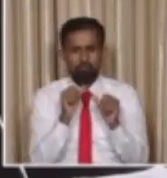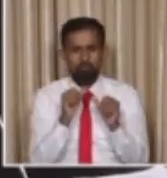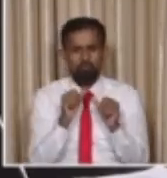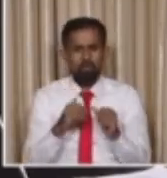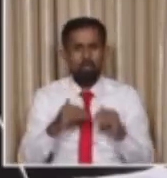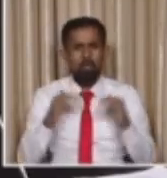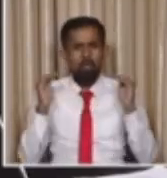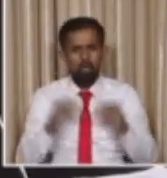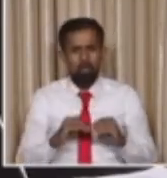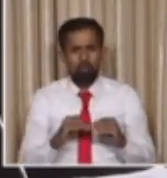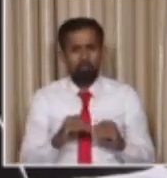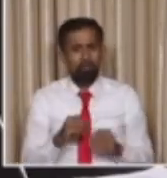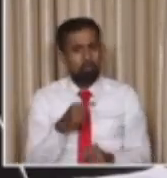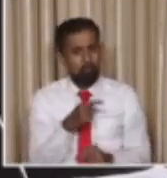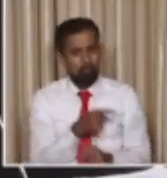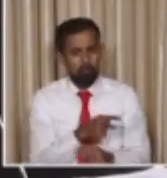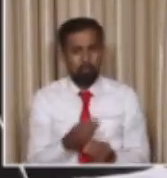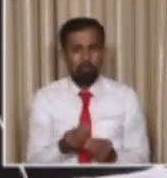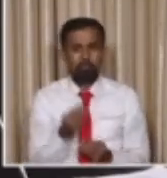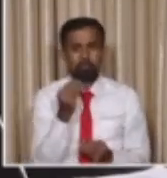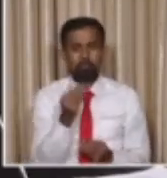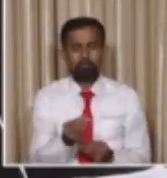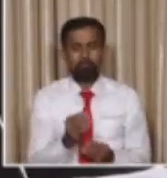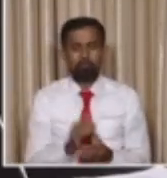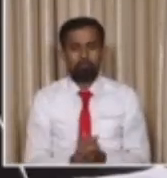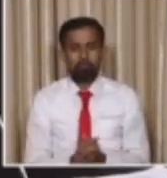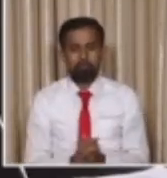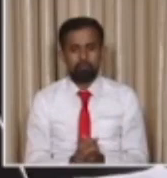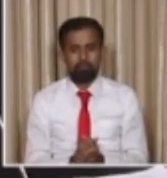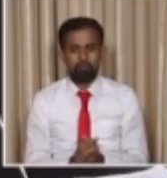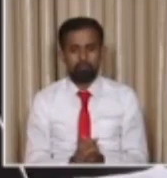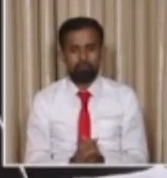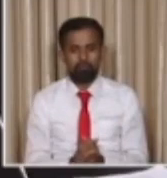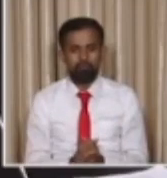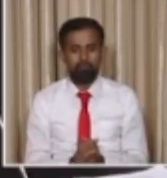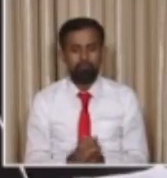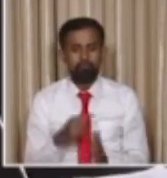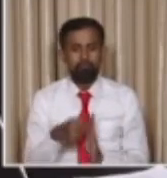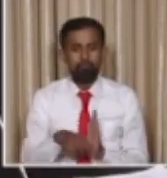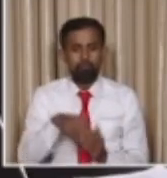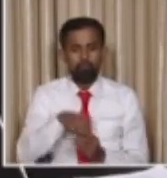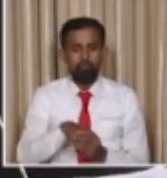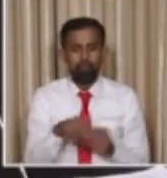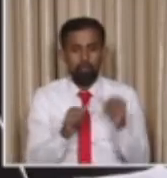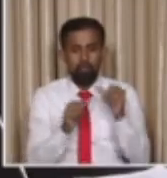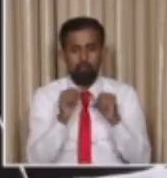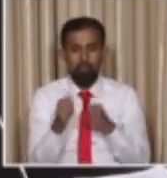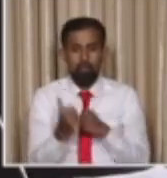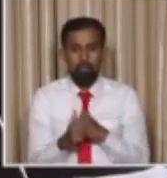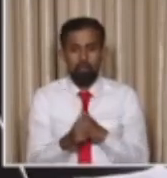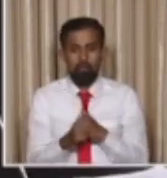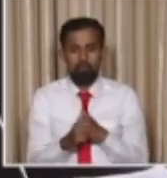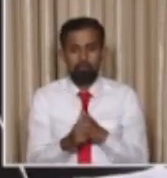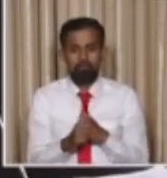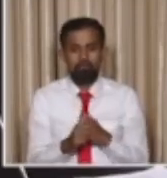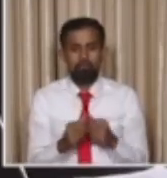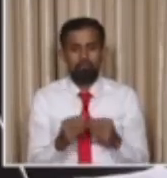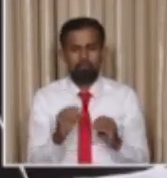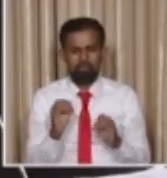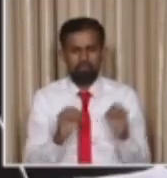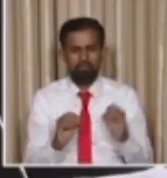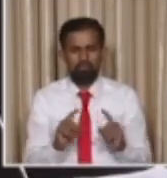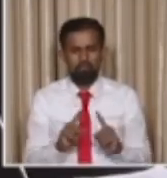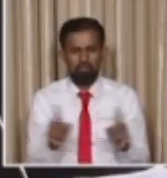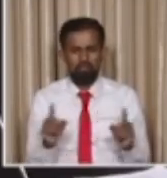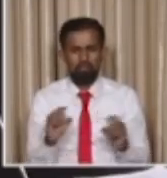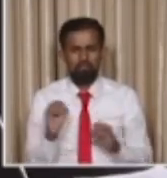පාලනය කිරීමේ අයිතියත් ඒ ඇත්තන්ට ලබා දිය යුතු වෙනවා. ඊළඟට මේ රටතුල ඖෂධ නිෂ්පාදනය අද ඉතාම සීමා සහිත තත්ත්වයක තියෙන 10ක